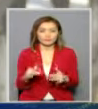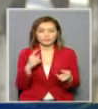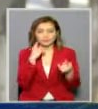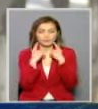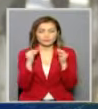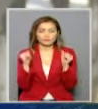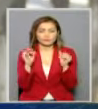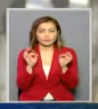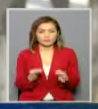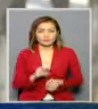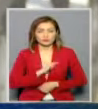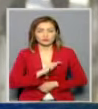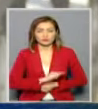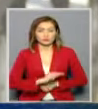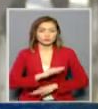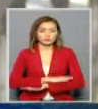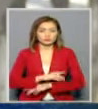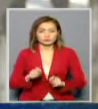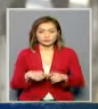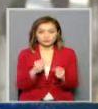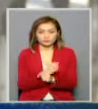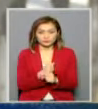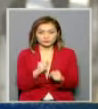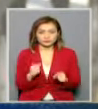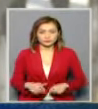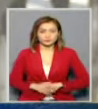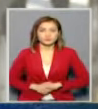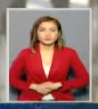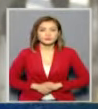диалог, правильно работая с населением,